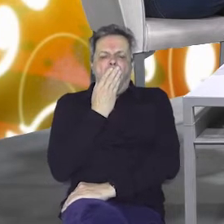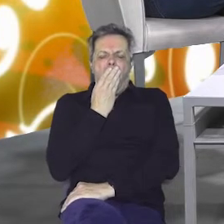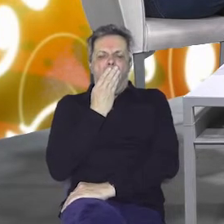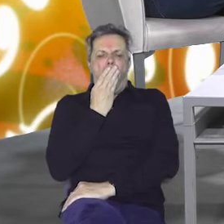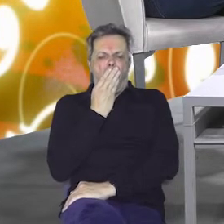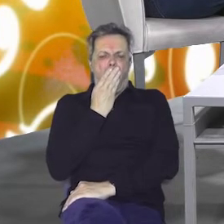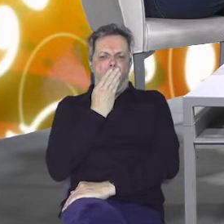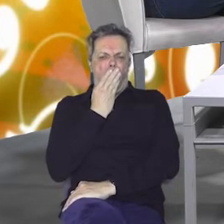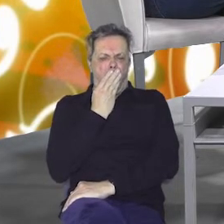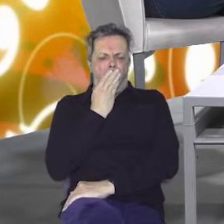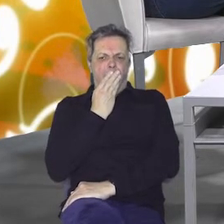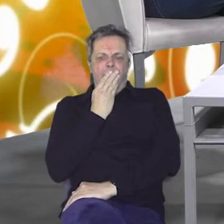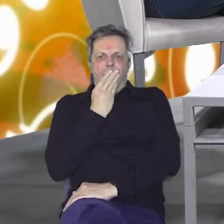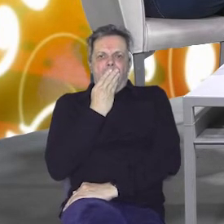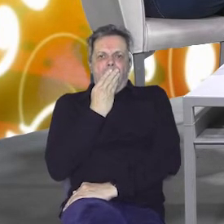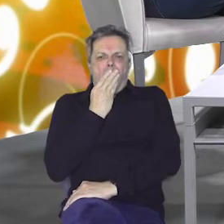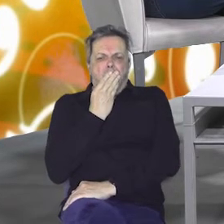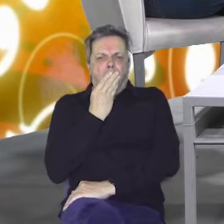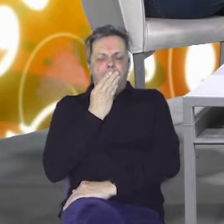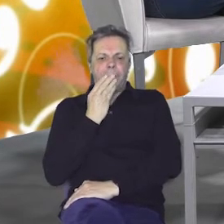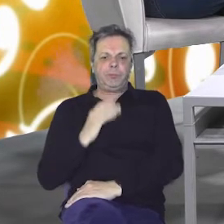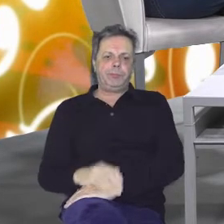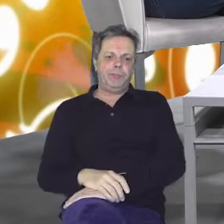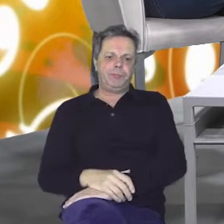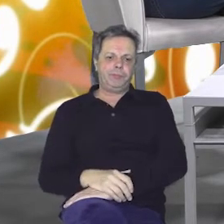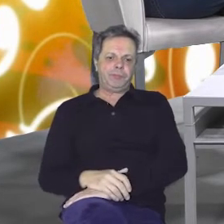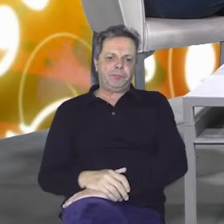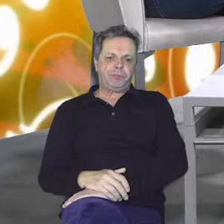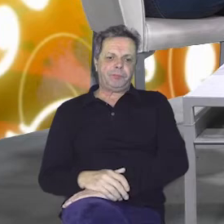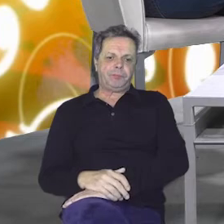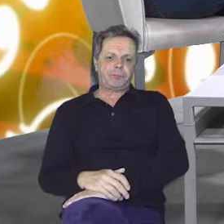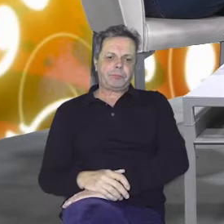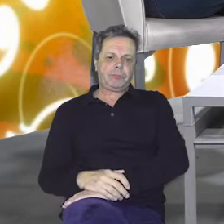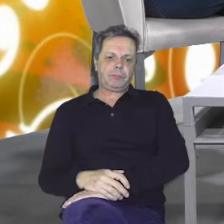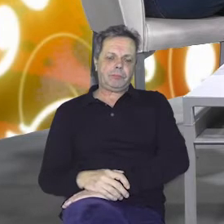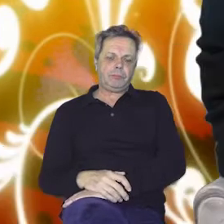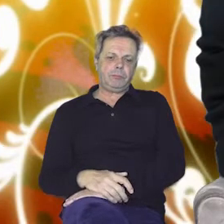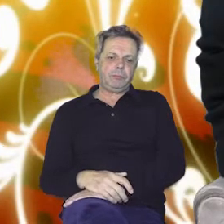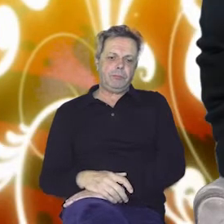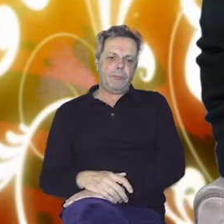U Cepamet, da, tako je. Pa ovo, Sonja, što ste pitali,